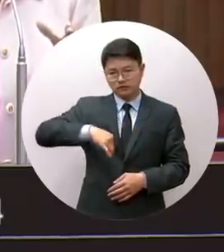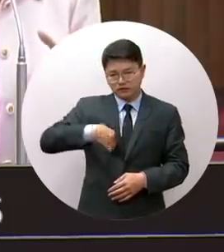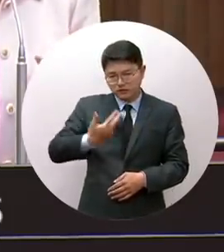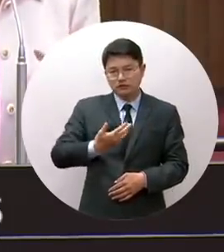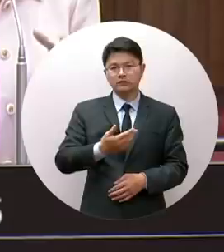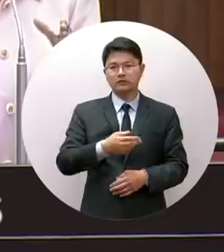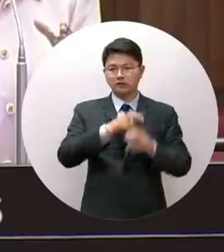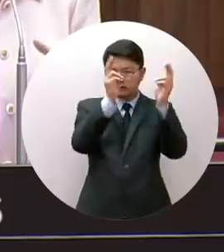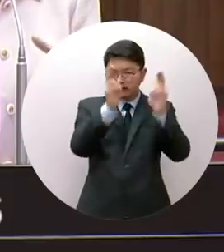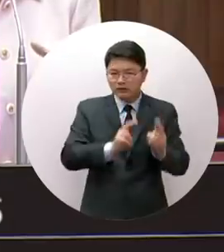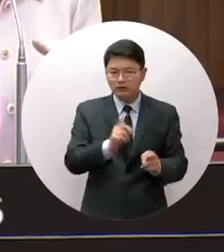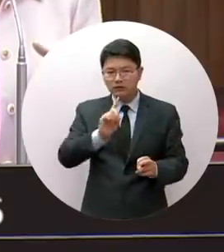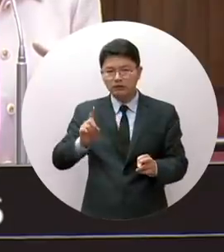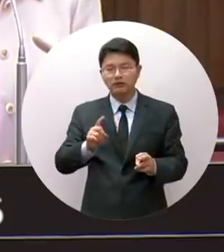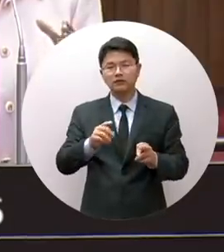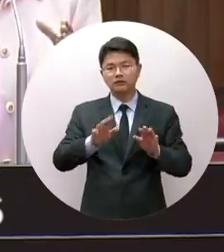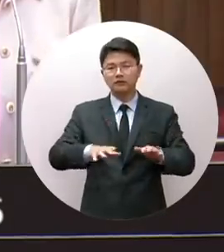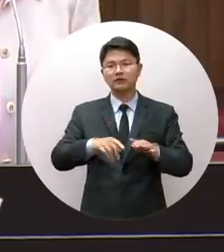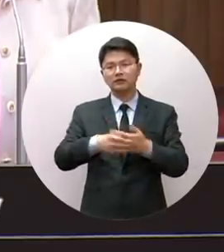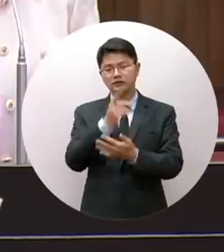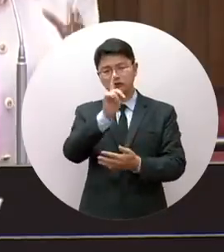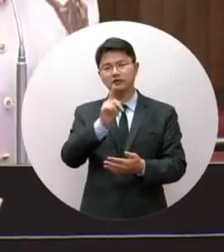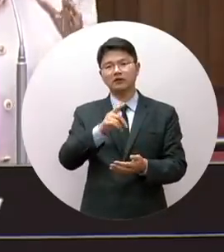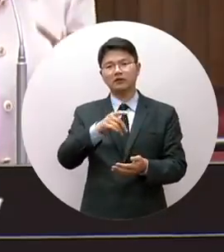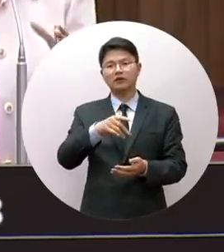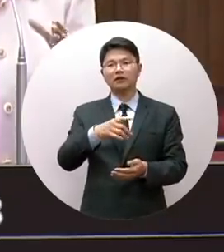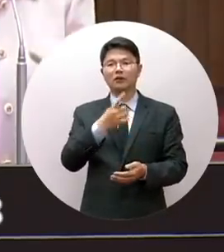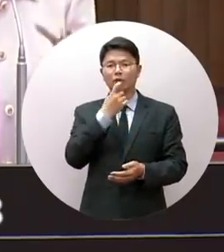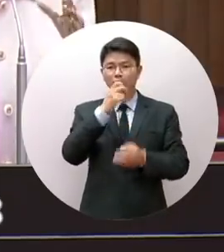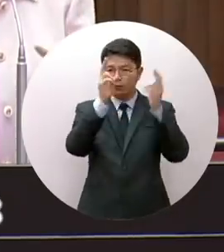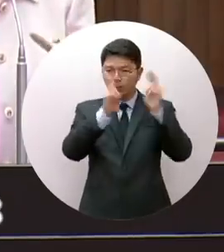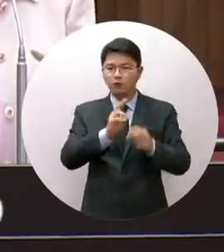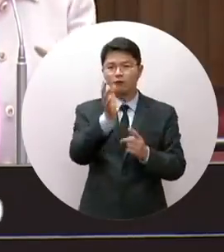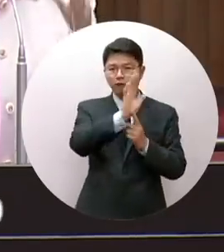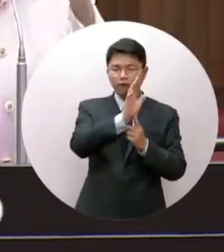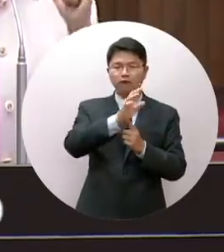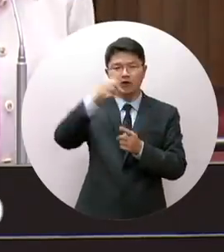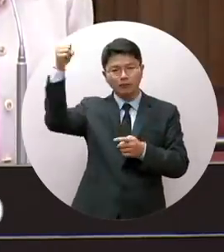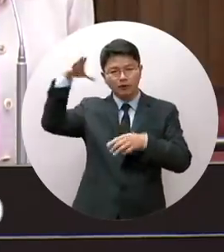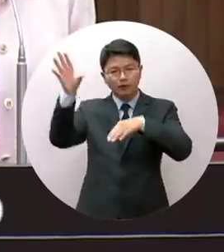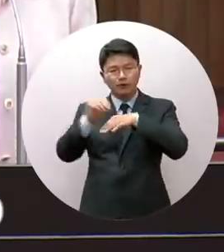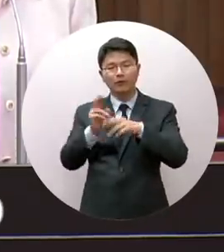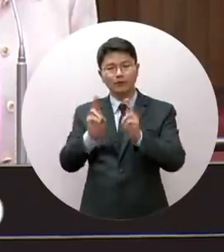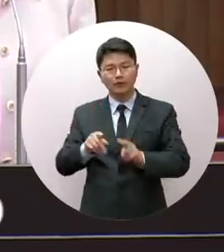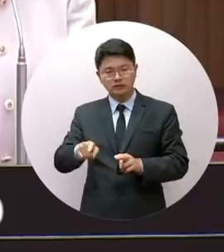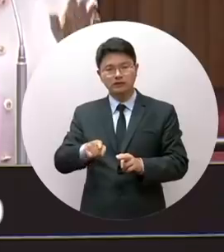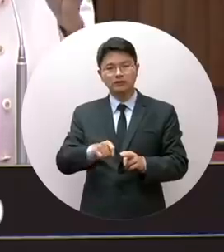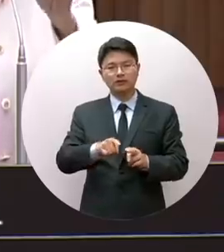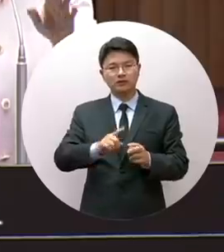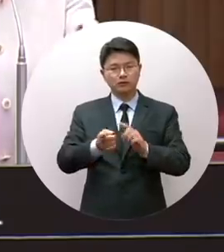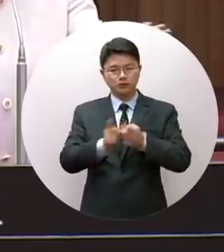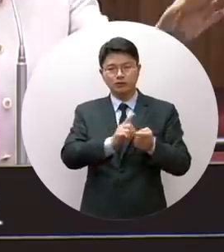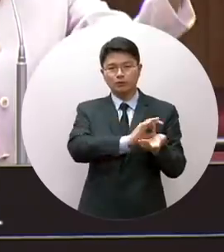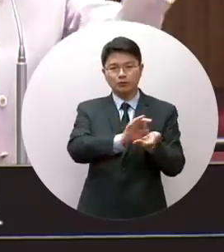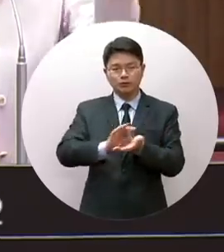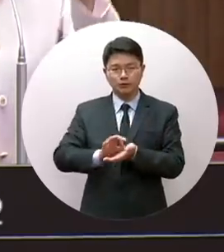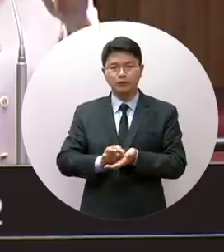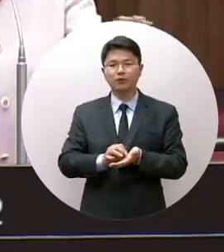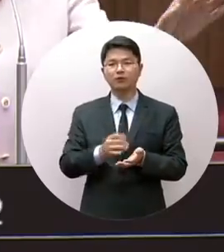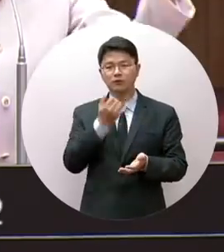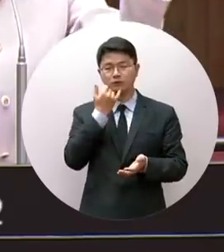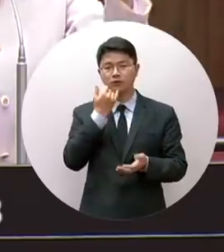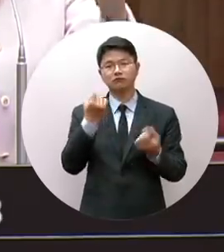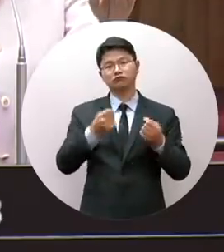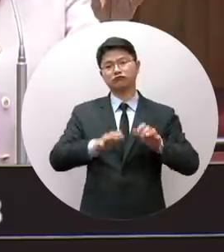源只有现在只有绿色能源能够发挥淋漓尽致。其实现在所有的电